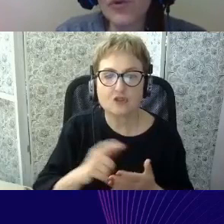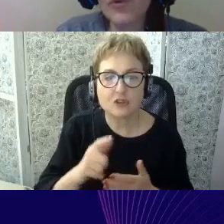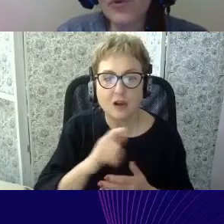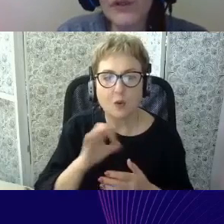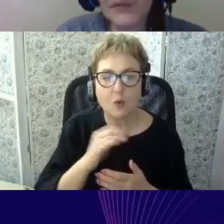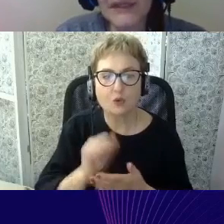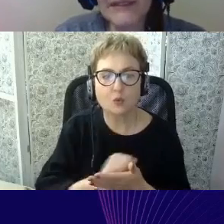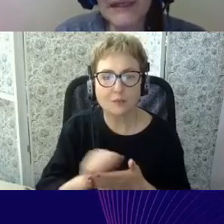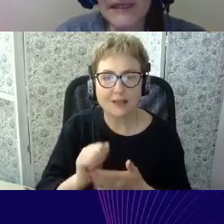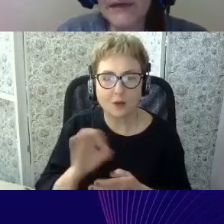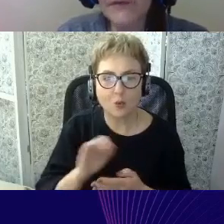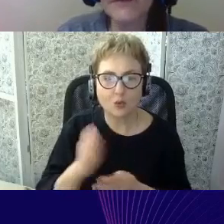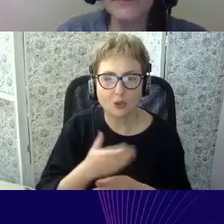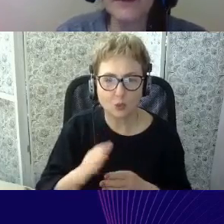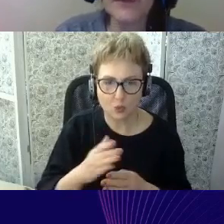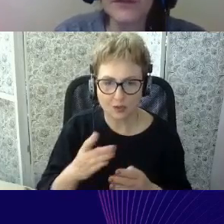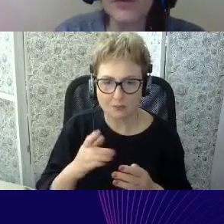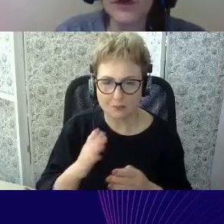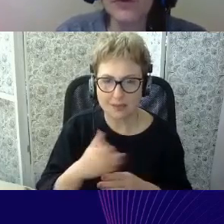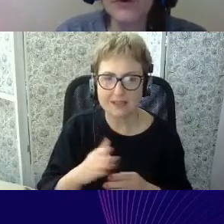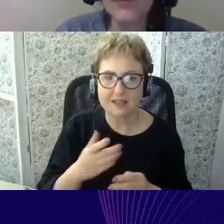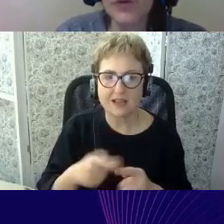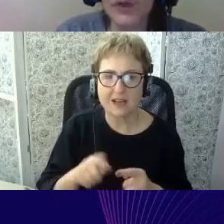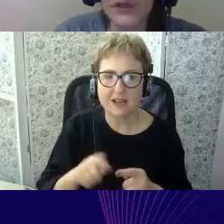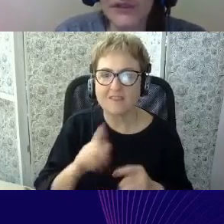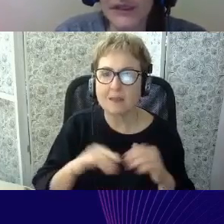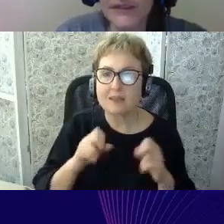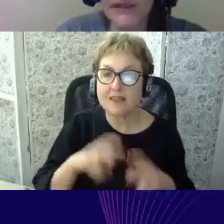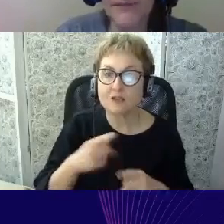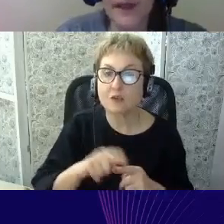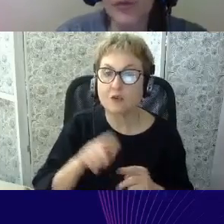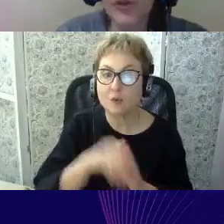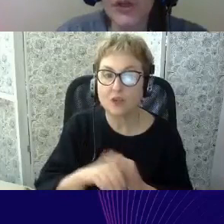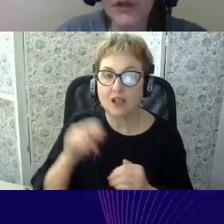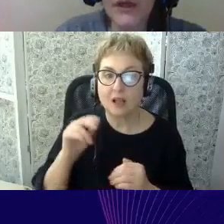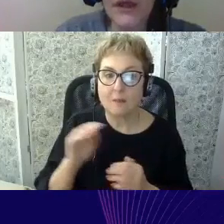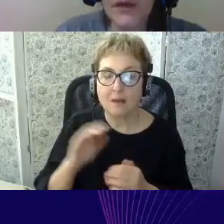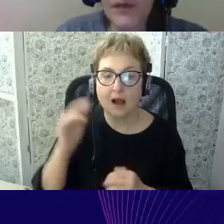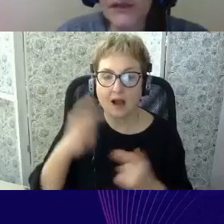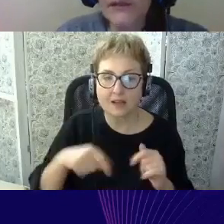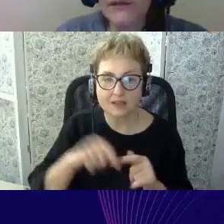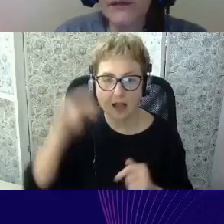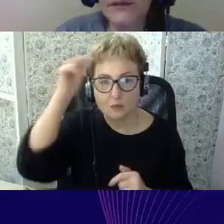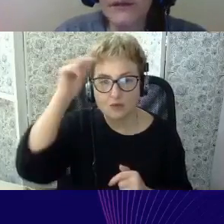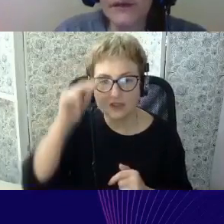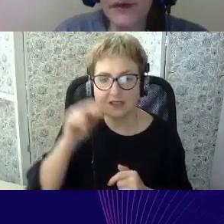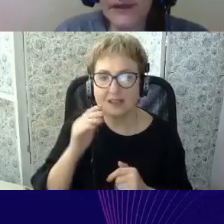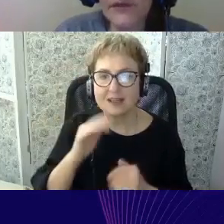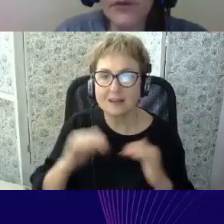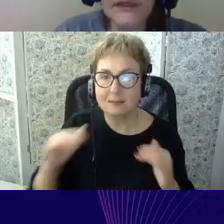о структурных подразделениях, в компетенцию которых входит организация обучения ребят